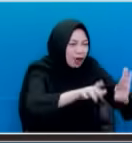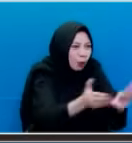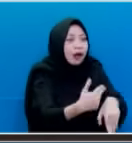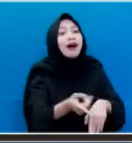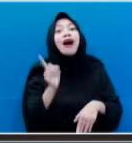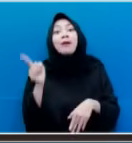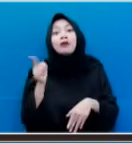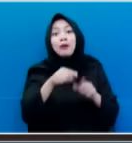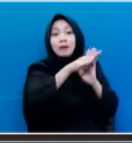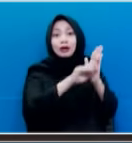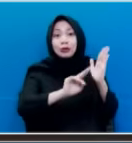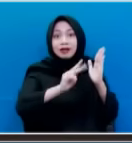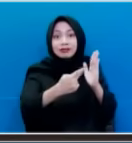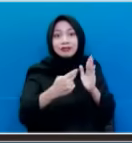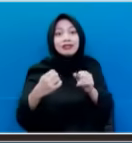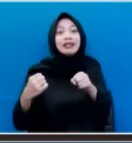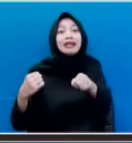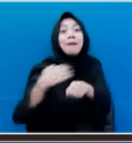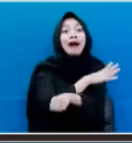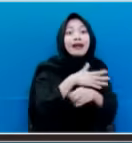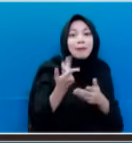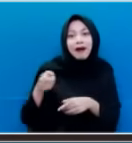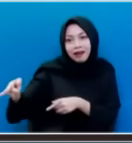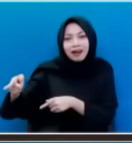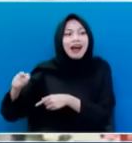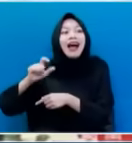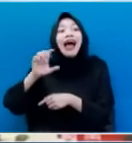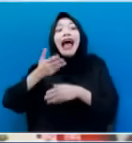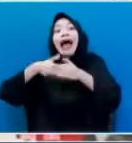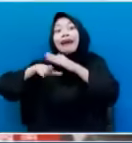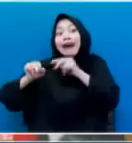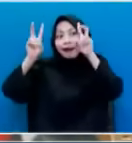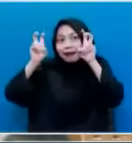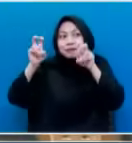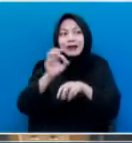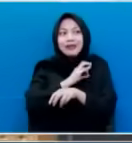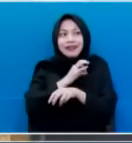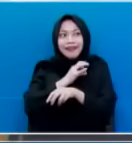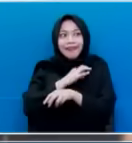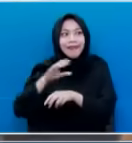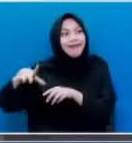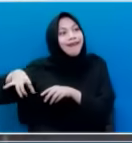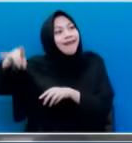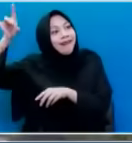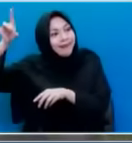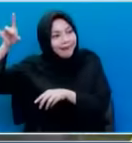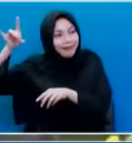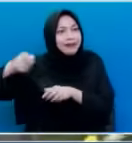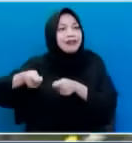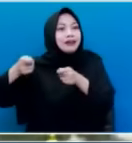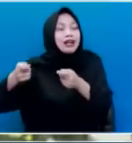yang berpengaruh ya dalam hal ini Gibran, tapi pada keabsahan pemilu itu sendiri, kepastian hukum,